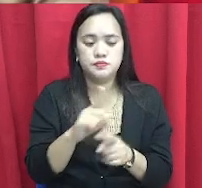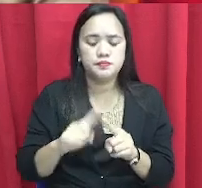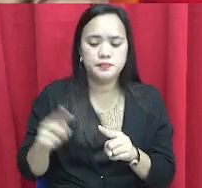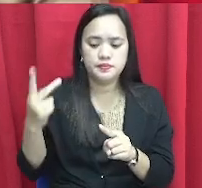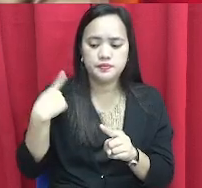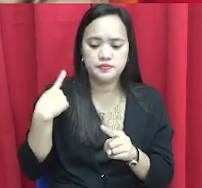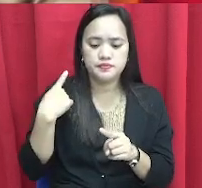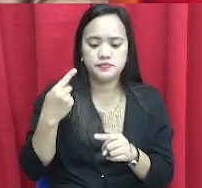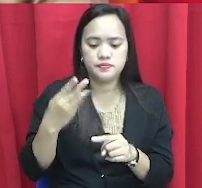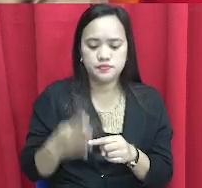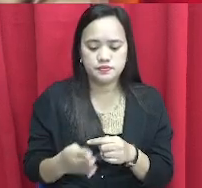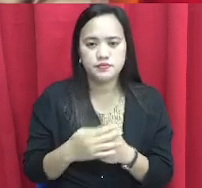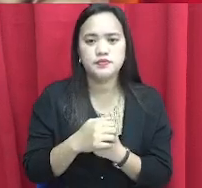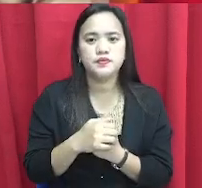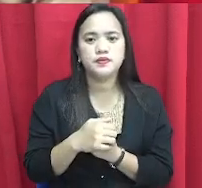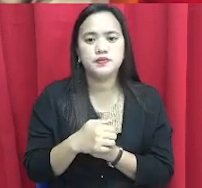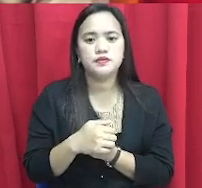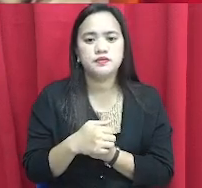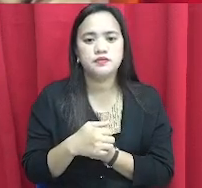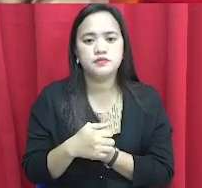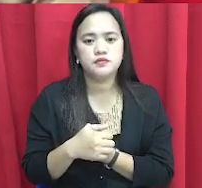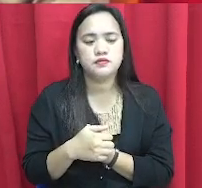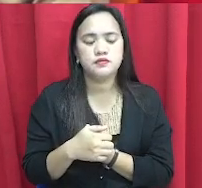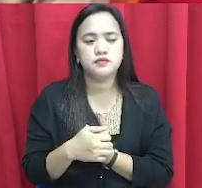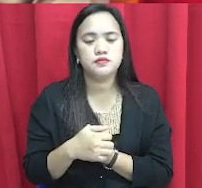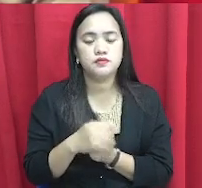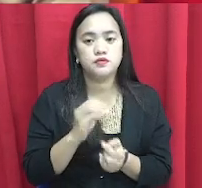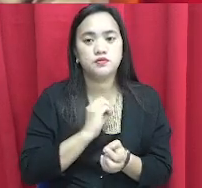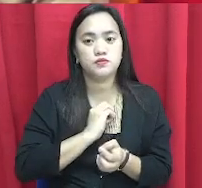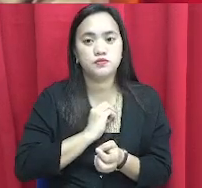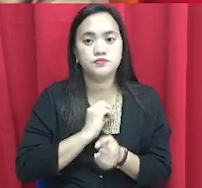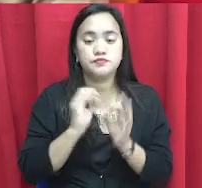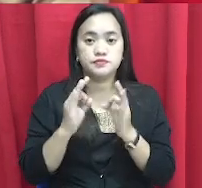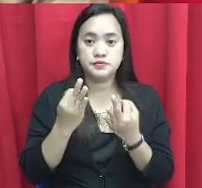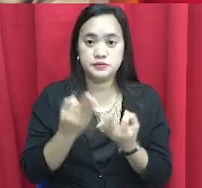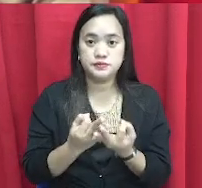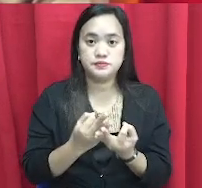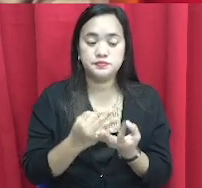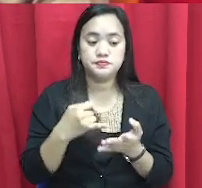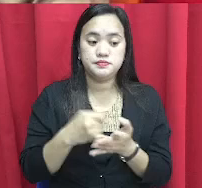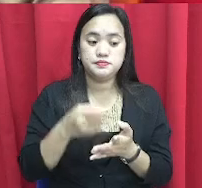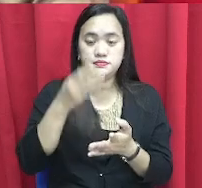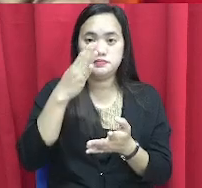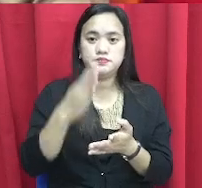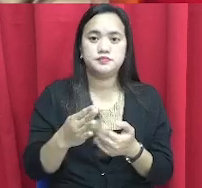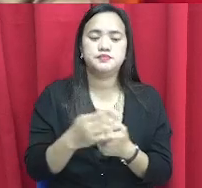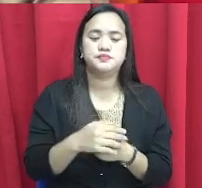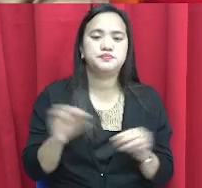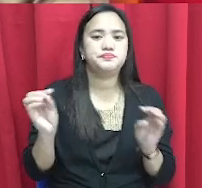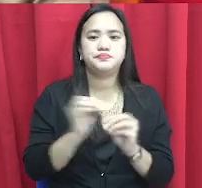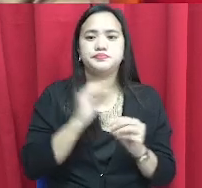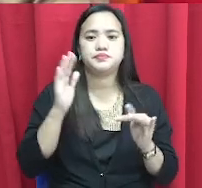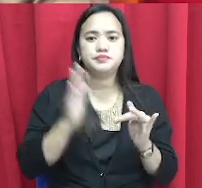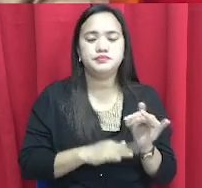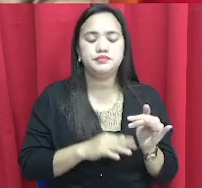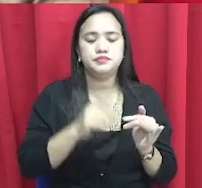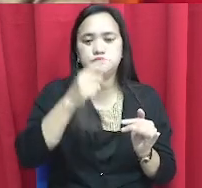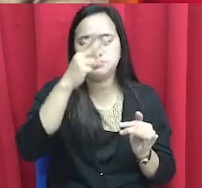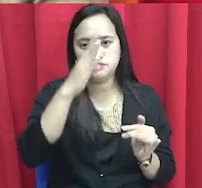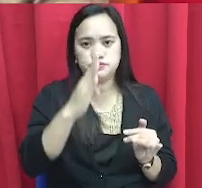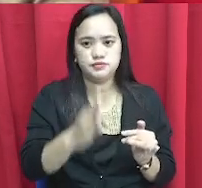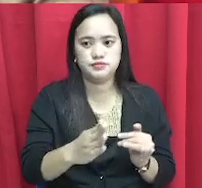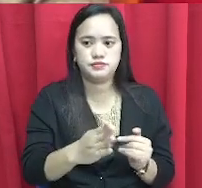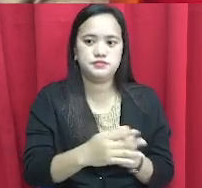pagmamay-ari o ang nagmamay-ari pa rin sa iyong family sa iyong asawa sa iyong anak Walang iba kundi ang Diyos